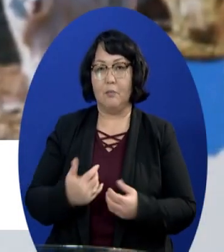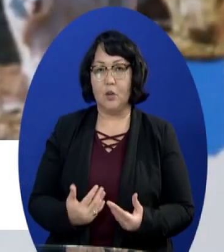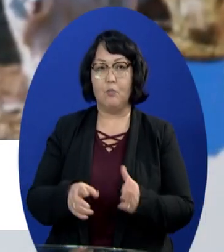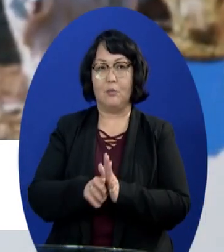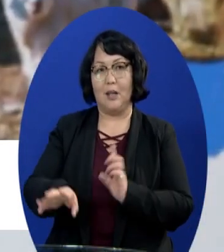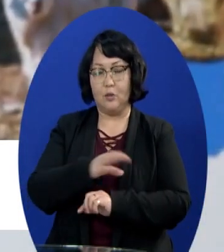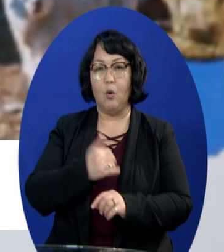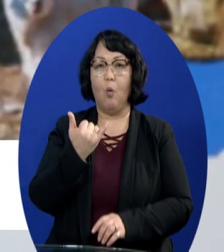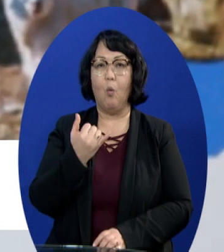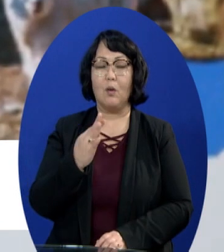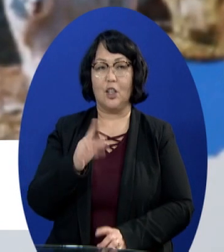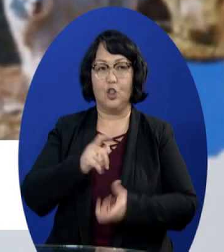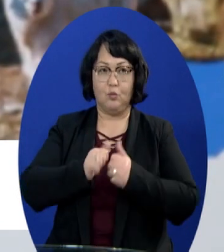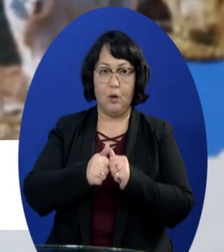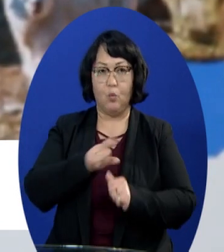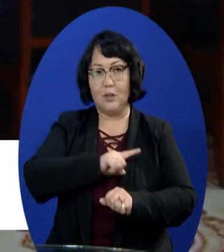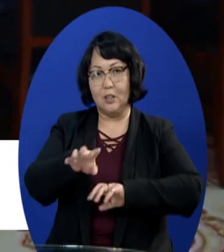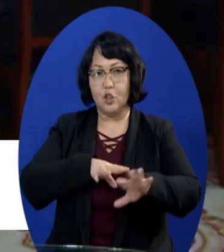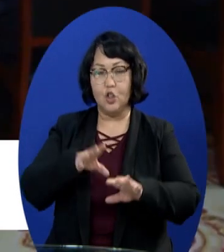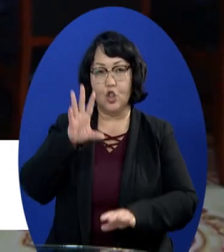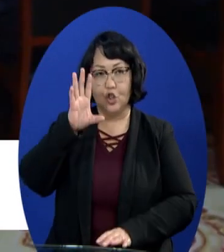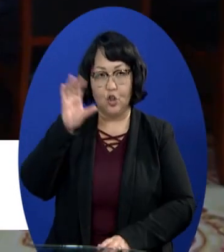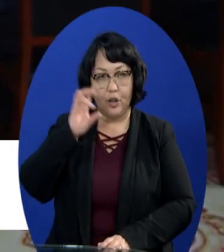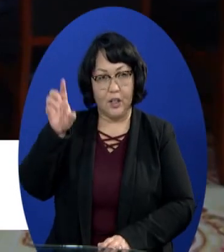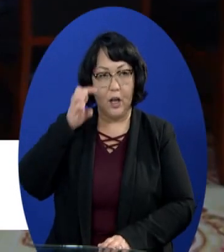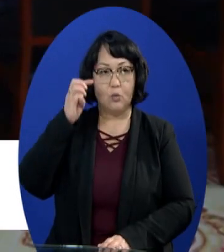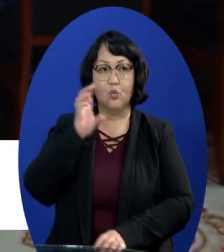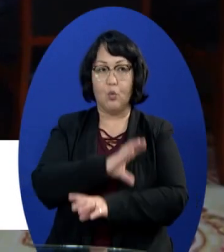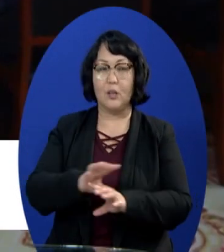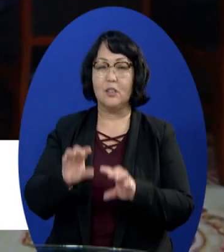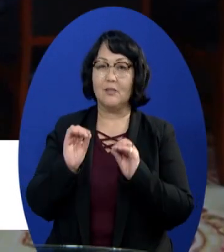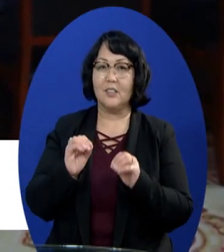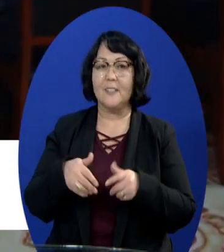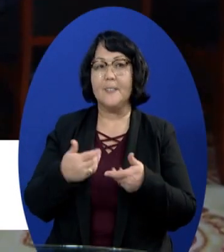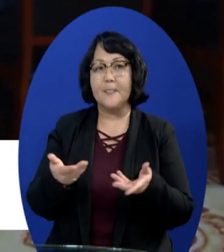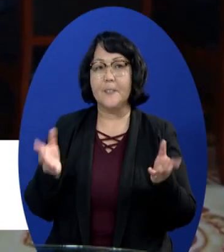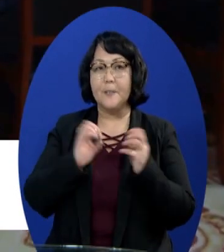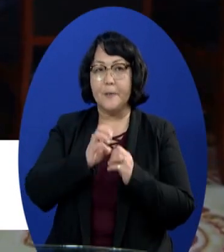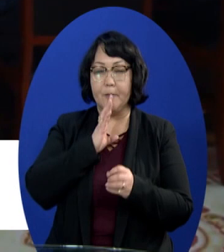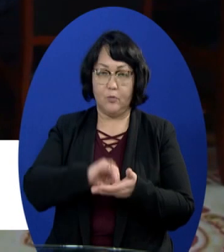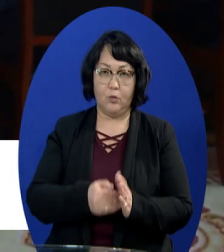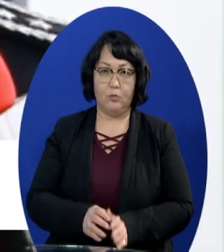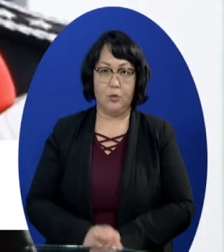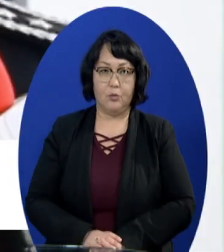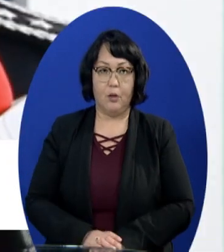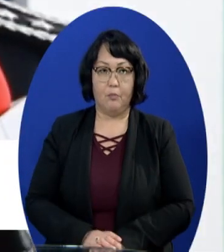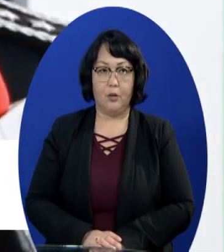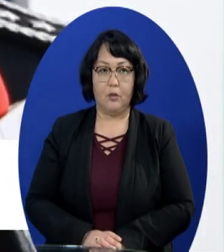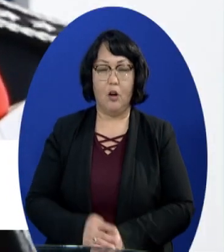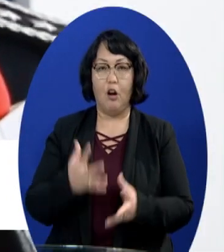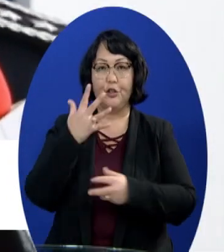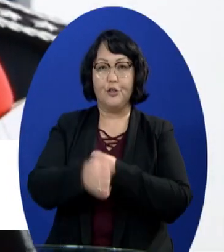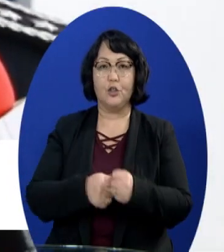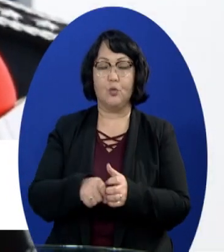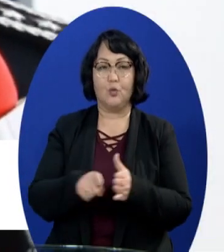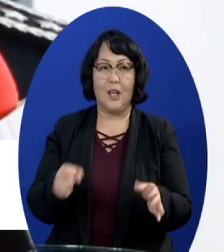урлаг спортын уралдаан тэмцээн, соён гүйцэтгэх ажил, сургал сурчлахаа зэргүүдийг хийхээр төлөвлөсөн байна. Он одоо олон жил